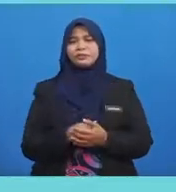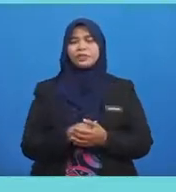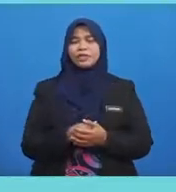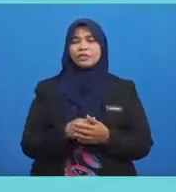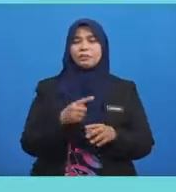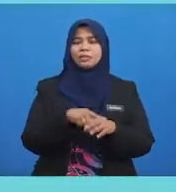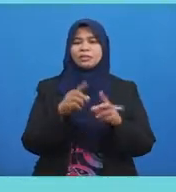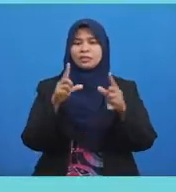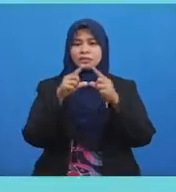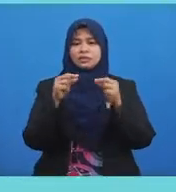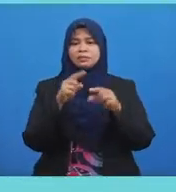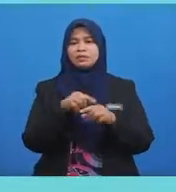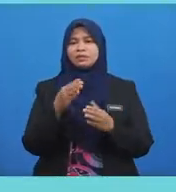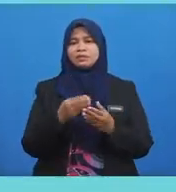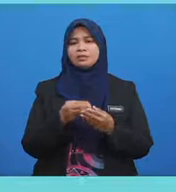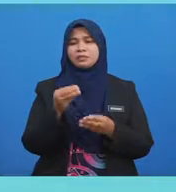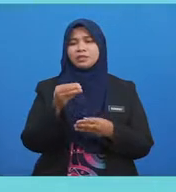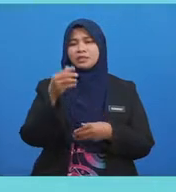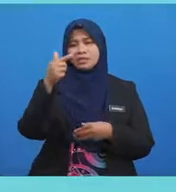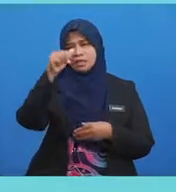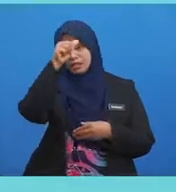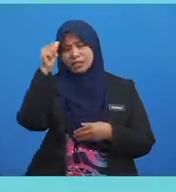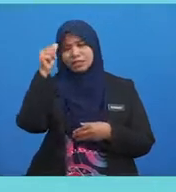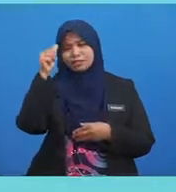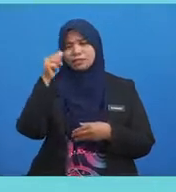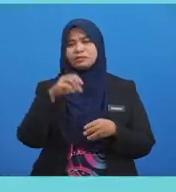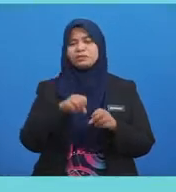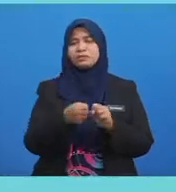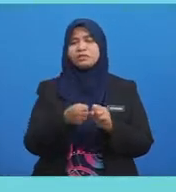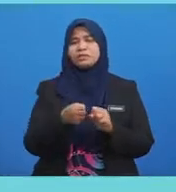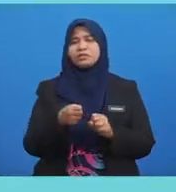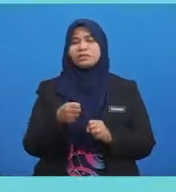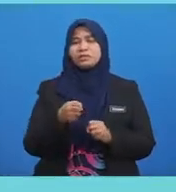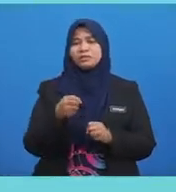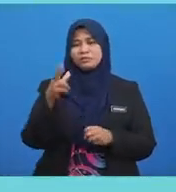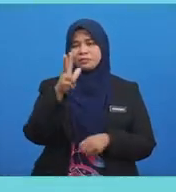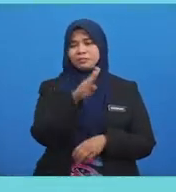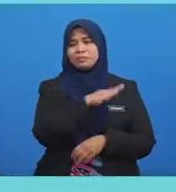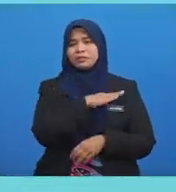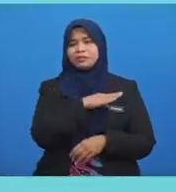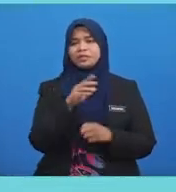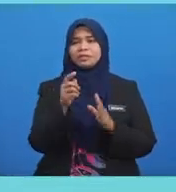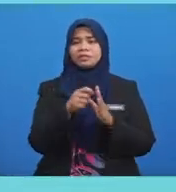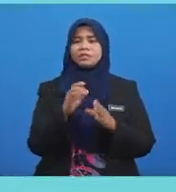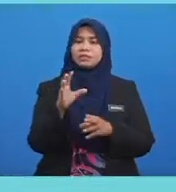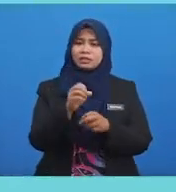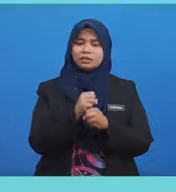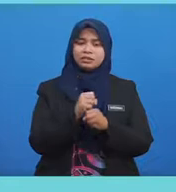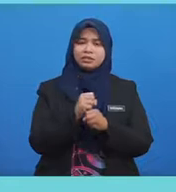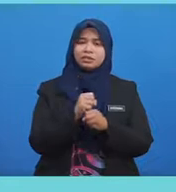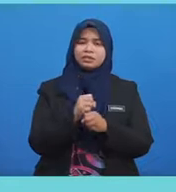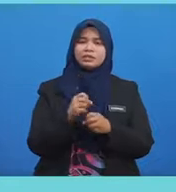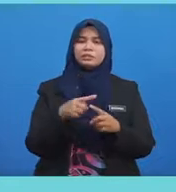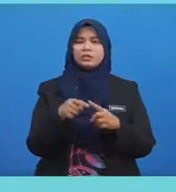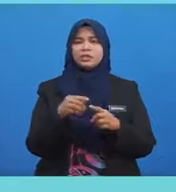digunakan sebagai alasan untuk mempercepatkan impian British tercapai. Ini dapat dilihat